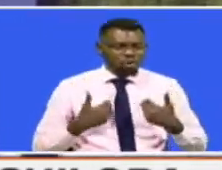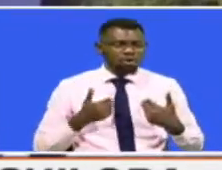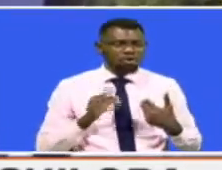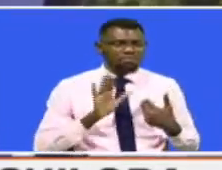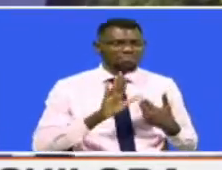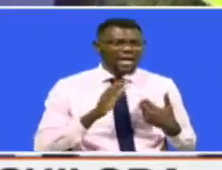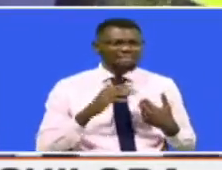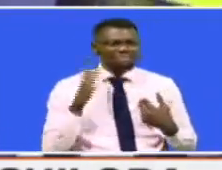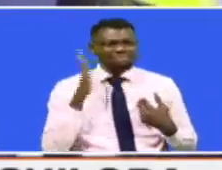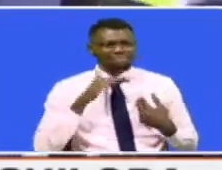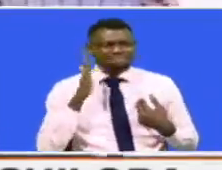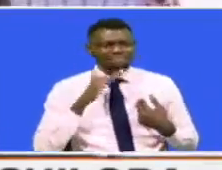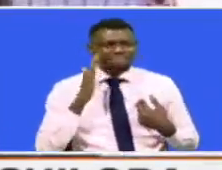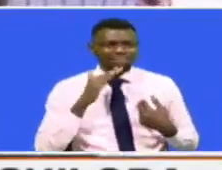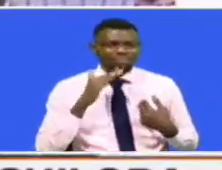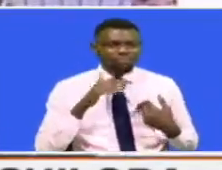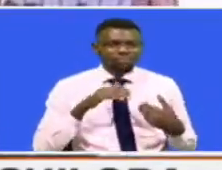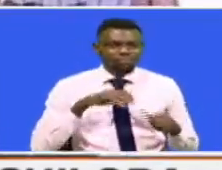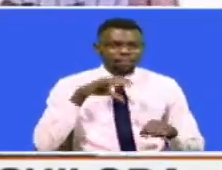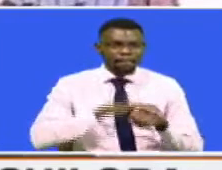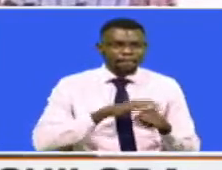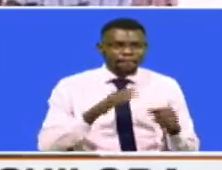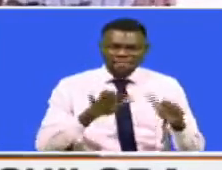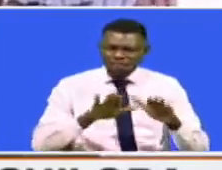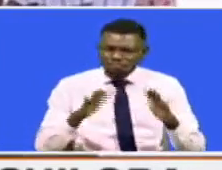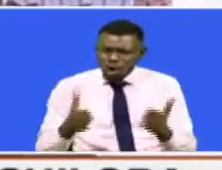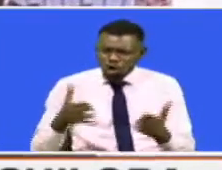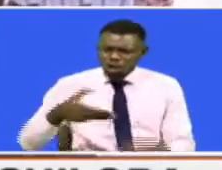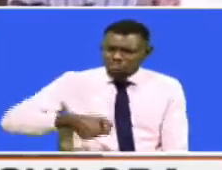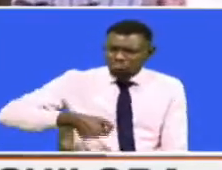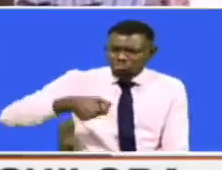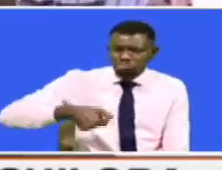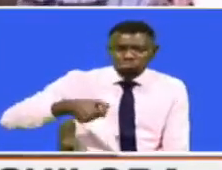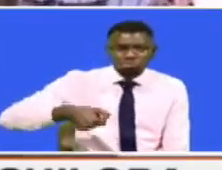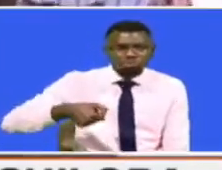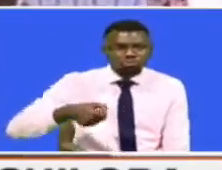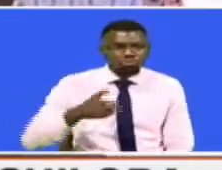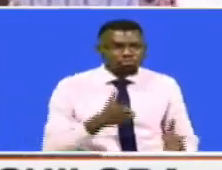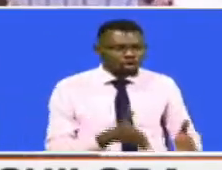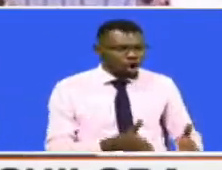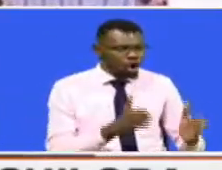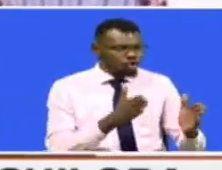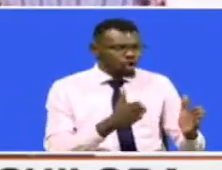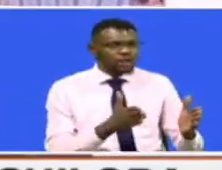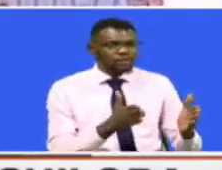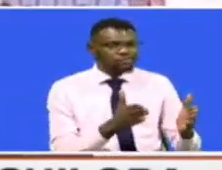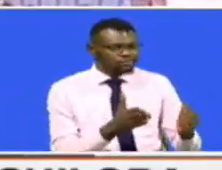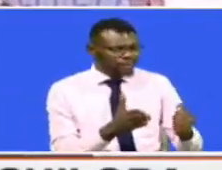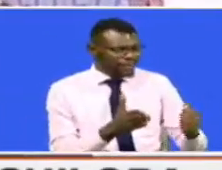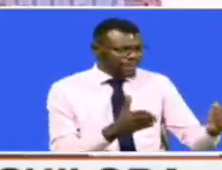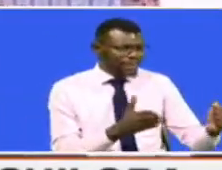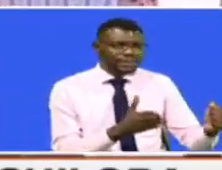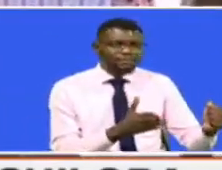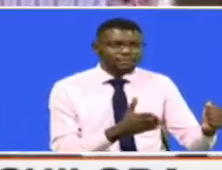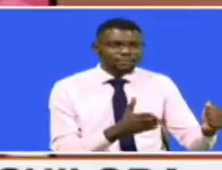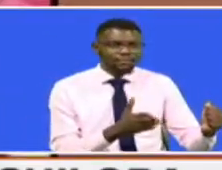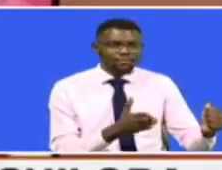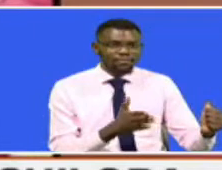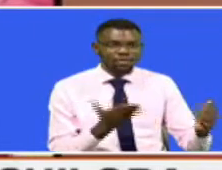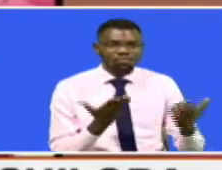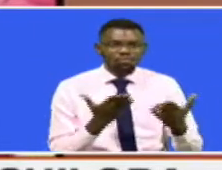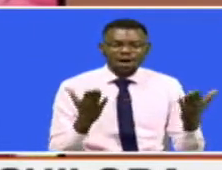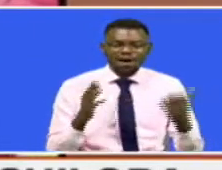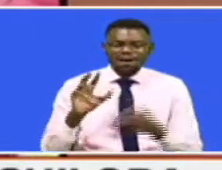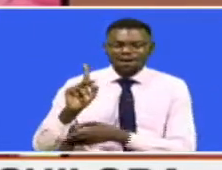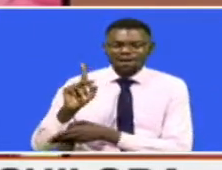uliokuwa unaoza ulipatikana katika sanduku la mabati kando ya barabara kwenye barabara ya Kipkenyo Kaptinga katika kaunti ndogo